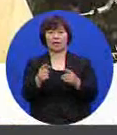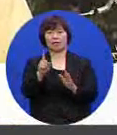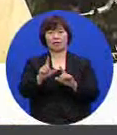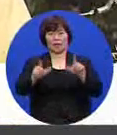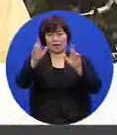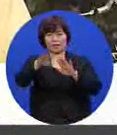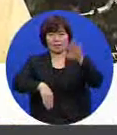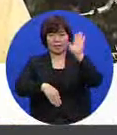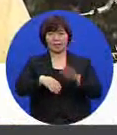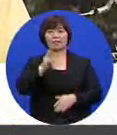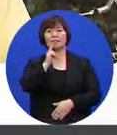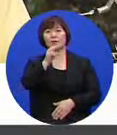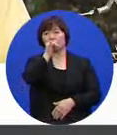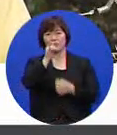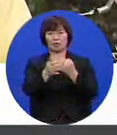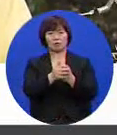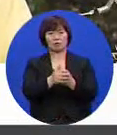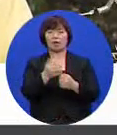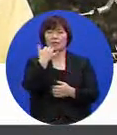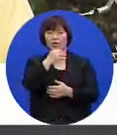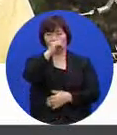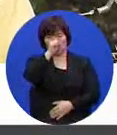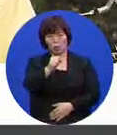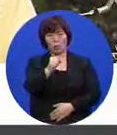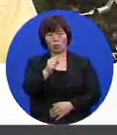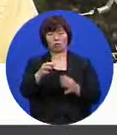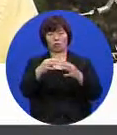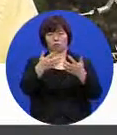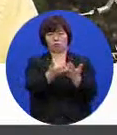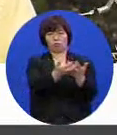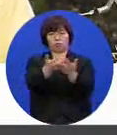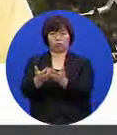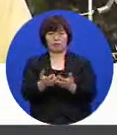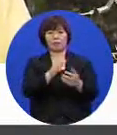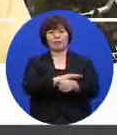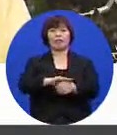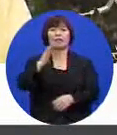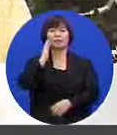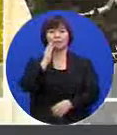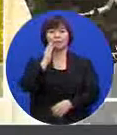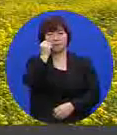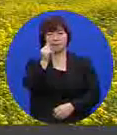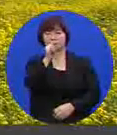일교차가 분명해서 색상도 좋고 또 군락지가 잘 형성되어 있습니다.